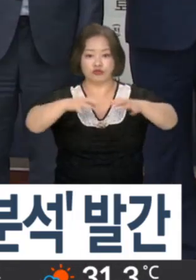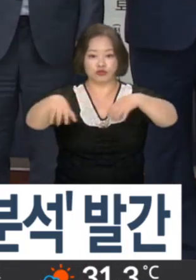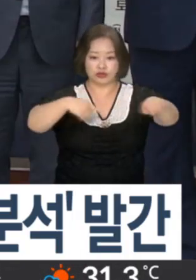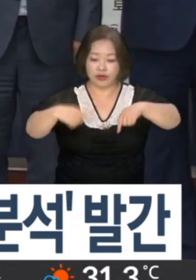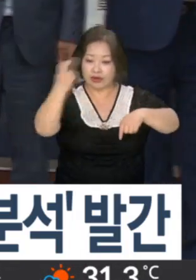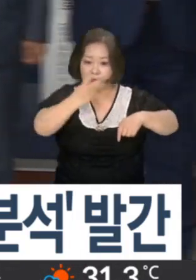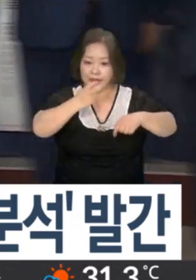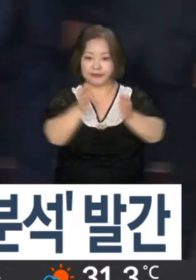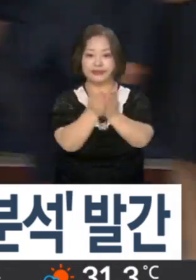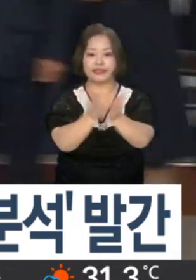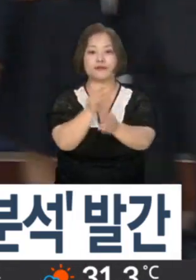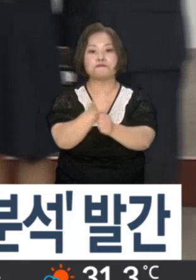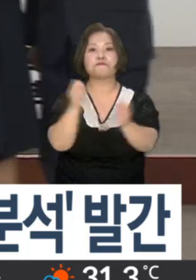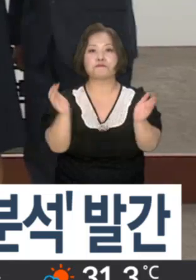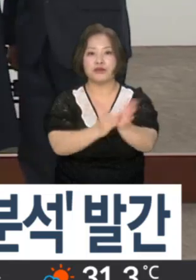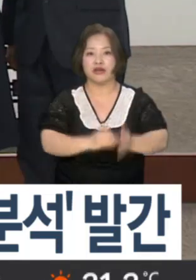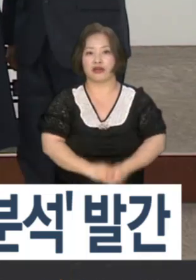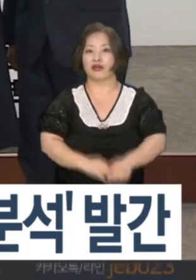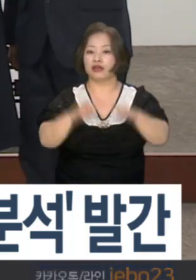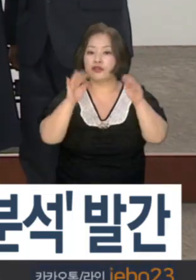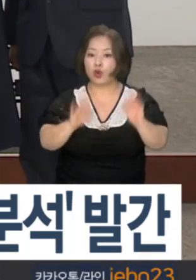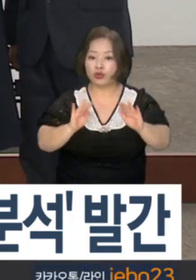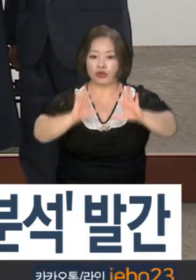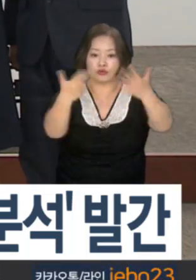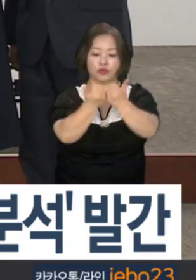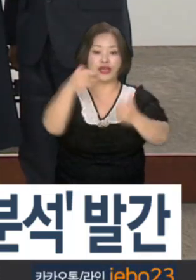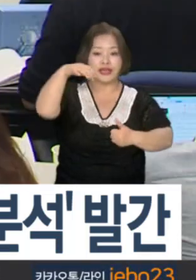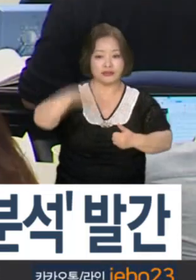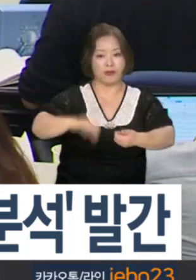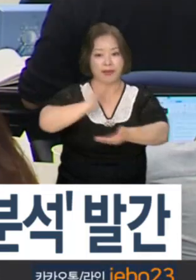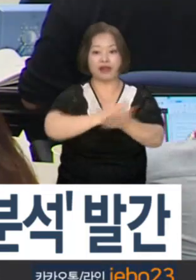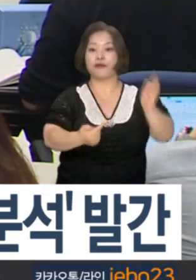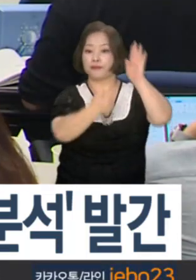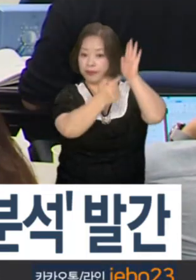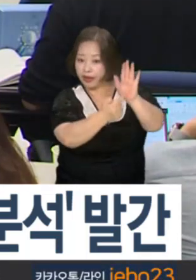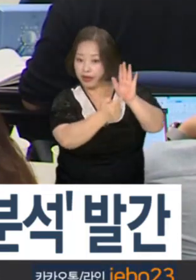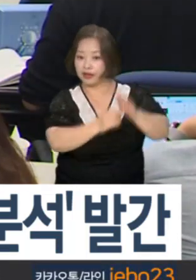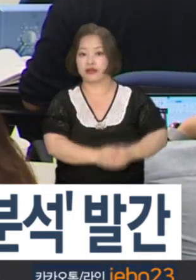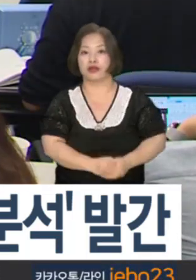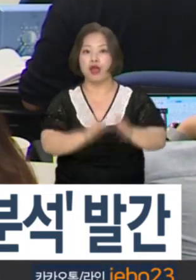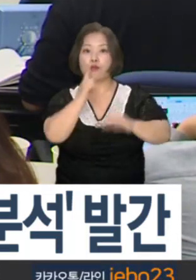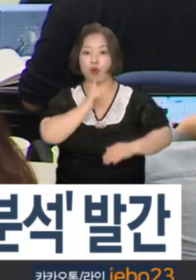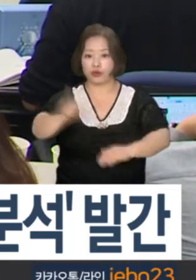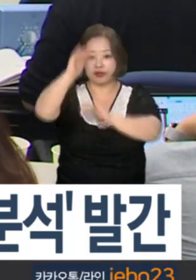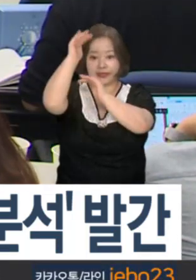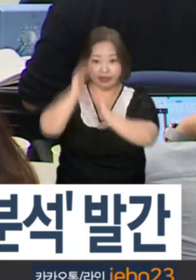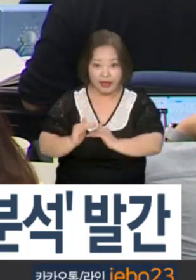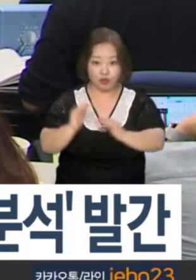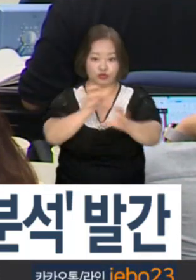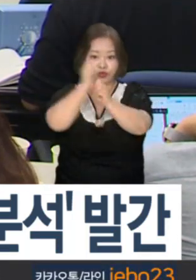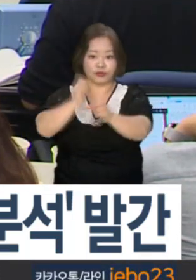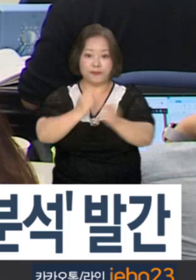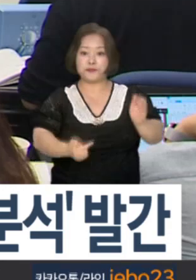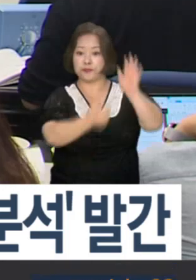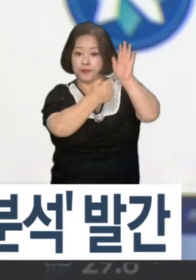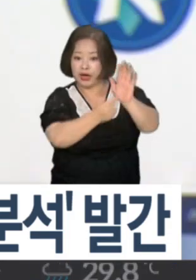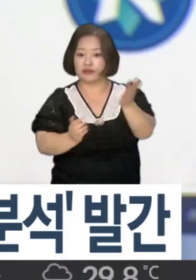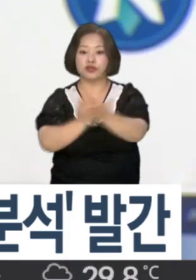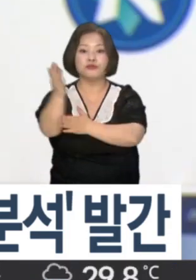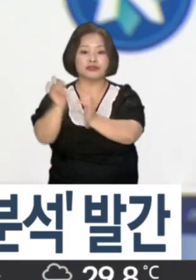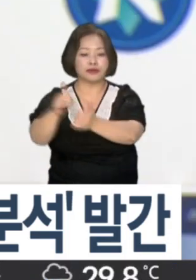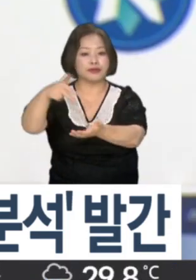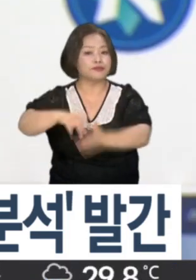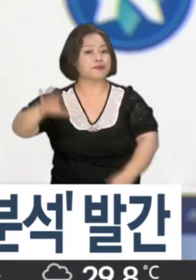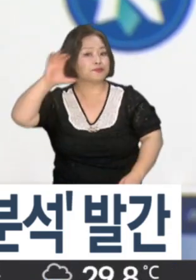편했습니다 국회 입법조사처는 오늘 국회에서 발간 토론회를 열어 보고서 주요 내용을 소개하고 전문가들의